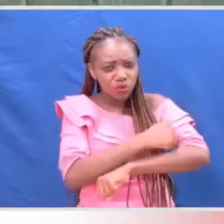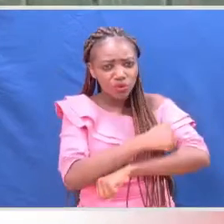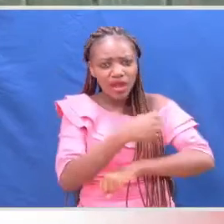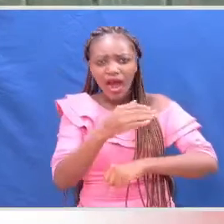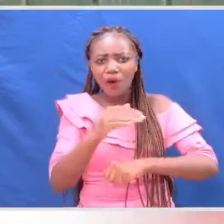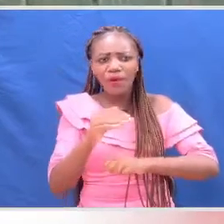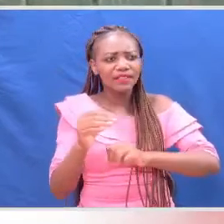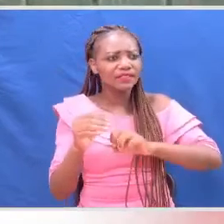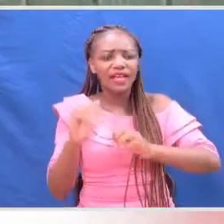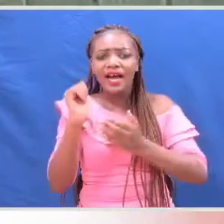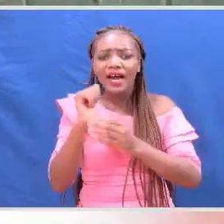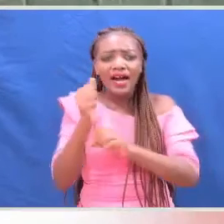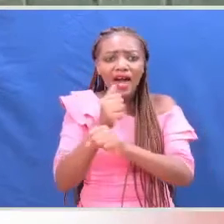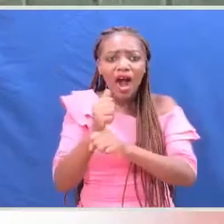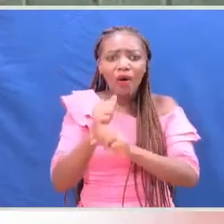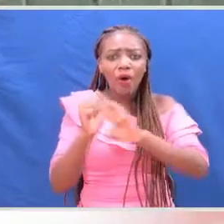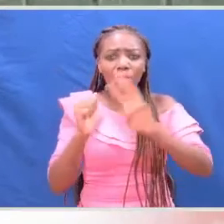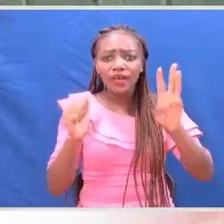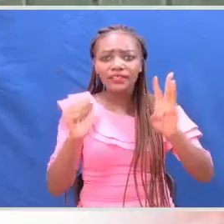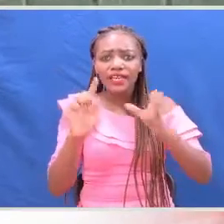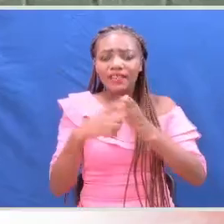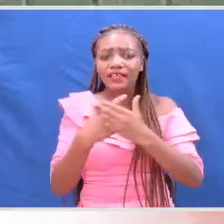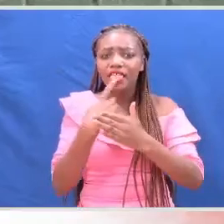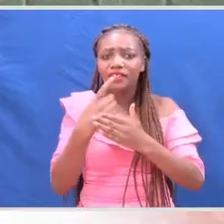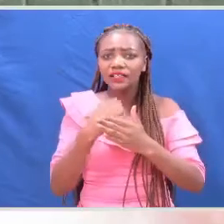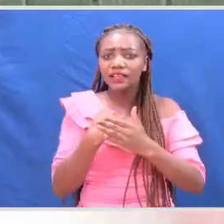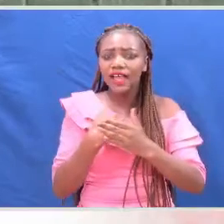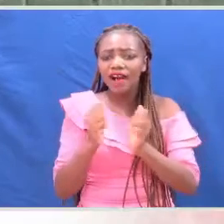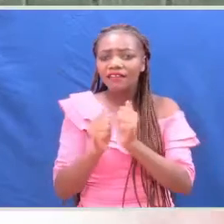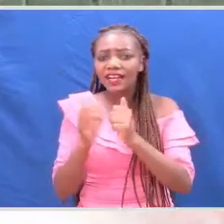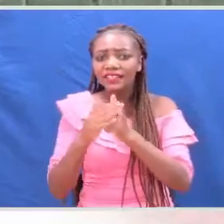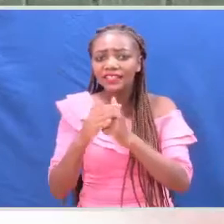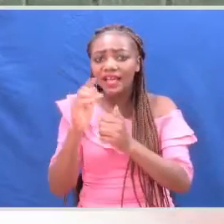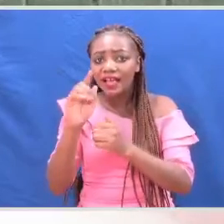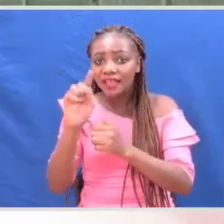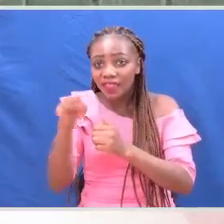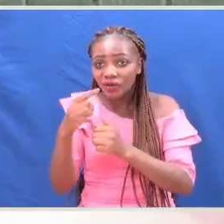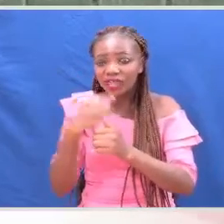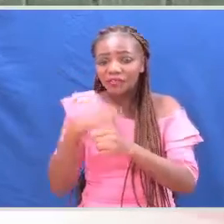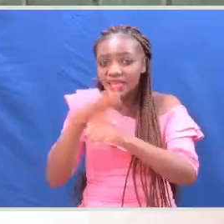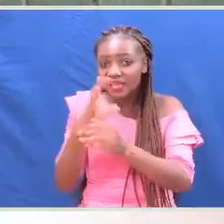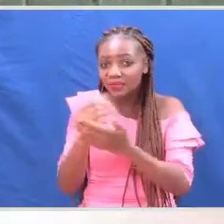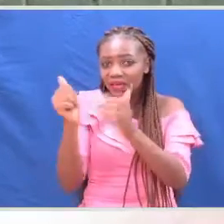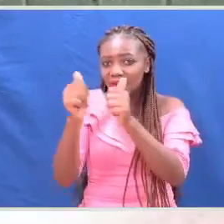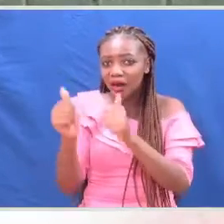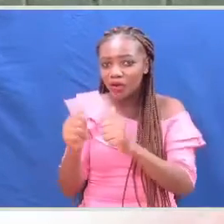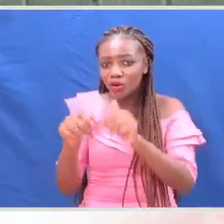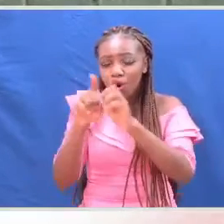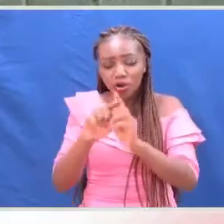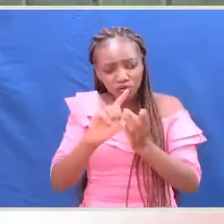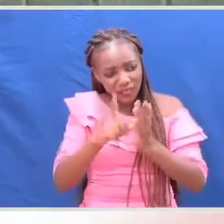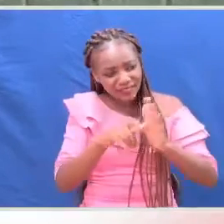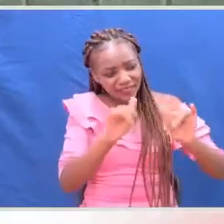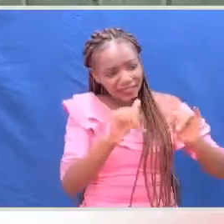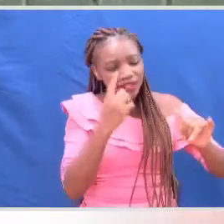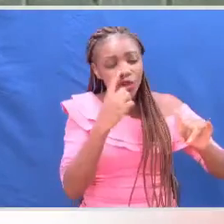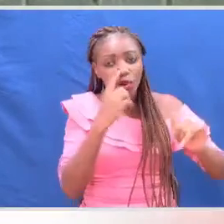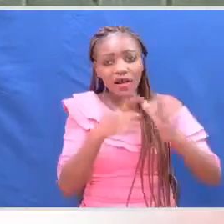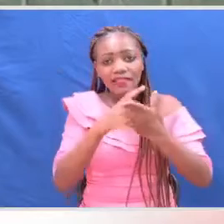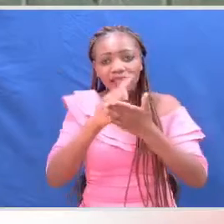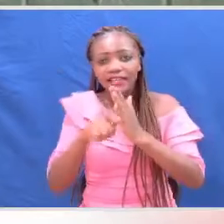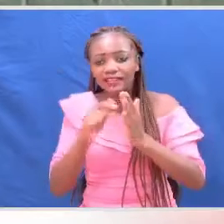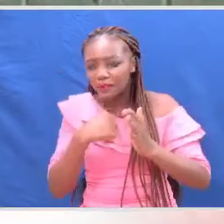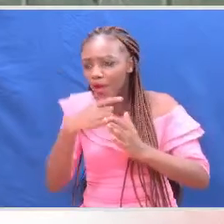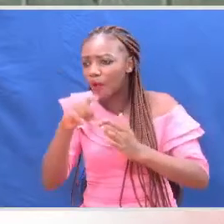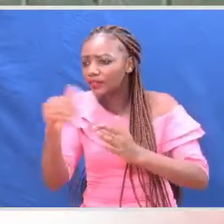West Maiga, kwa nikaambiwa nitoe 19k, sikupata hiyo pesa. Bado nikarudi wakakaa kwa nyumba. Kutoka hapo nikaenda